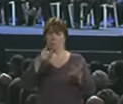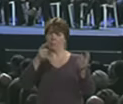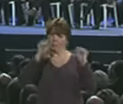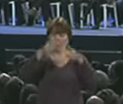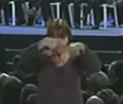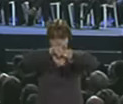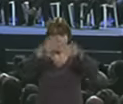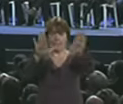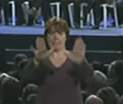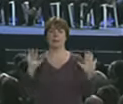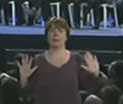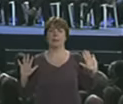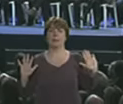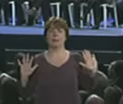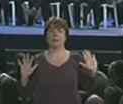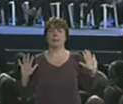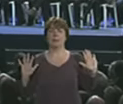c'est vous, peuple de France,